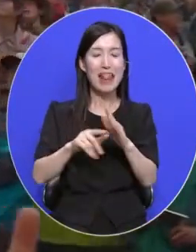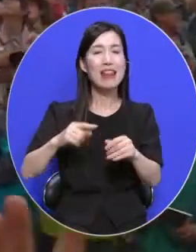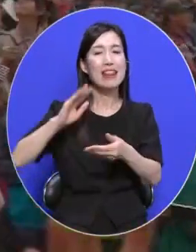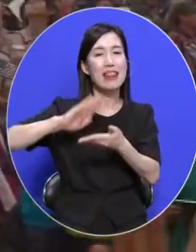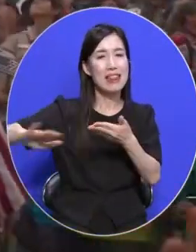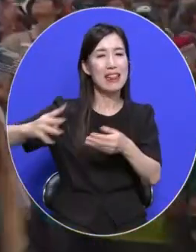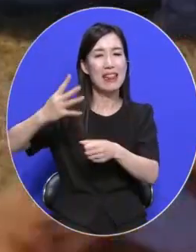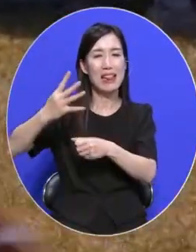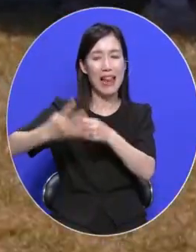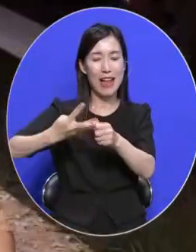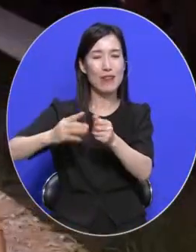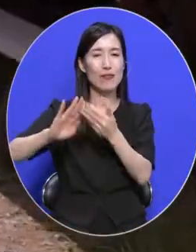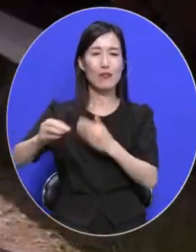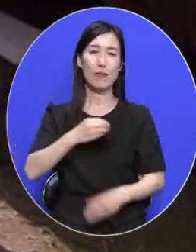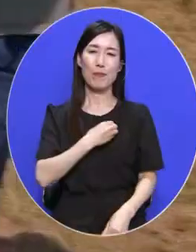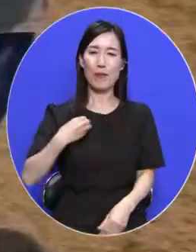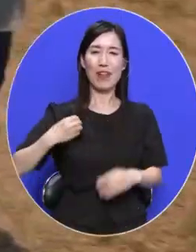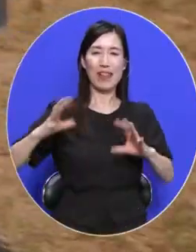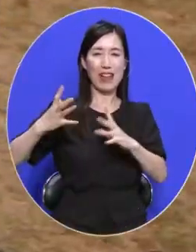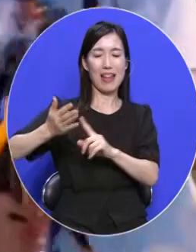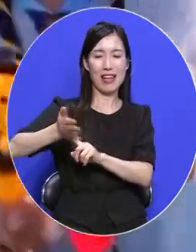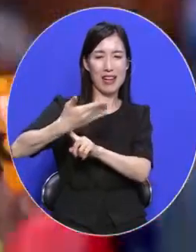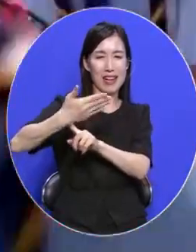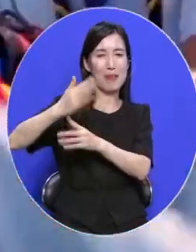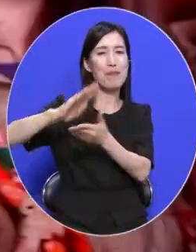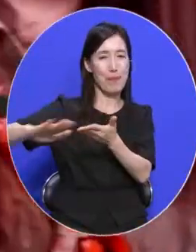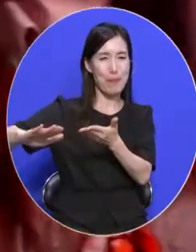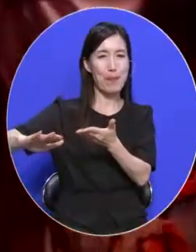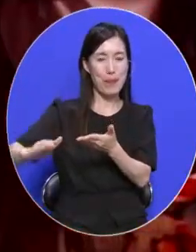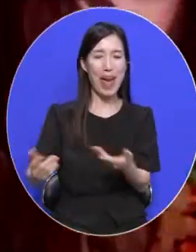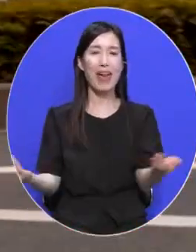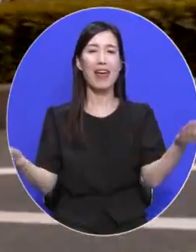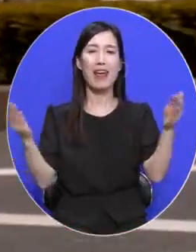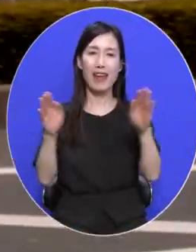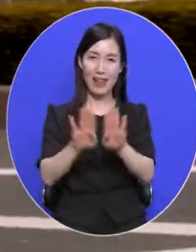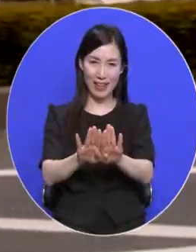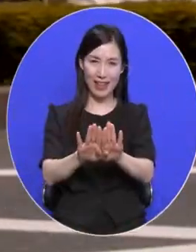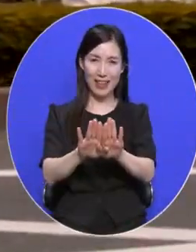폴란드에 연맹기를 전달하고 막을 내립니다. KTV 박지선입니다.